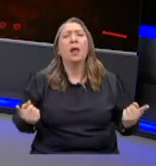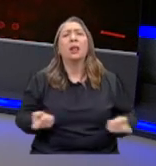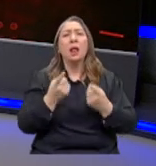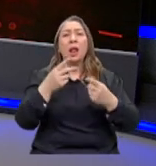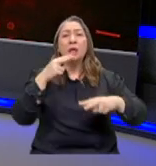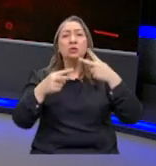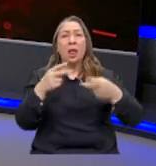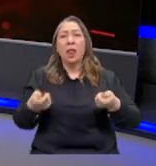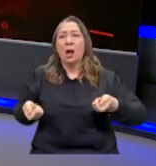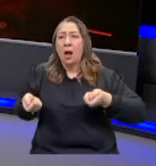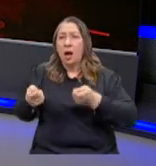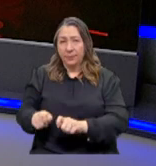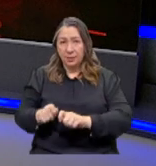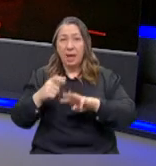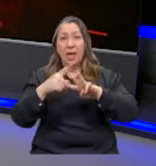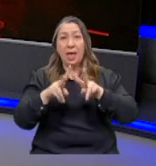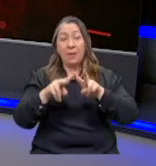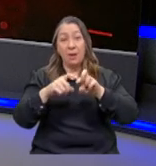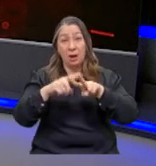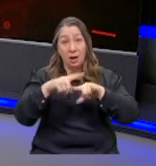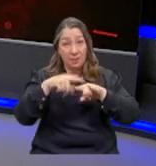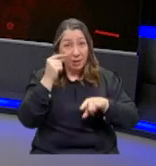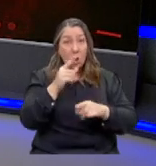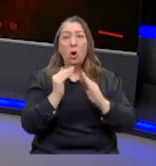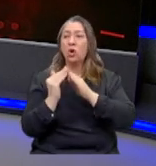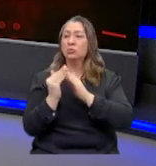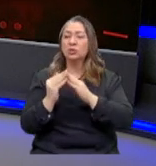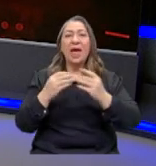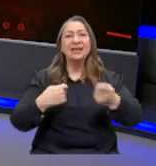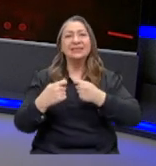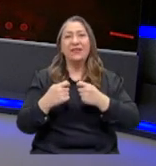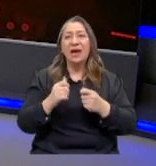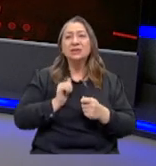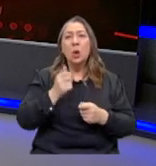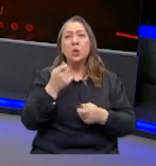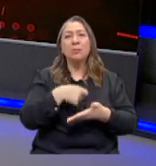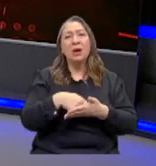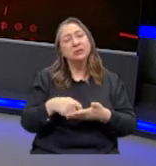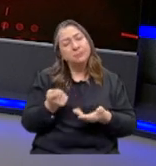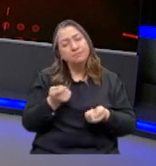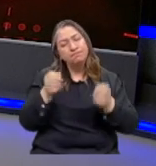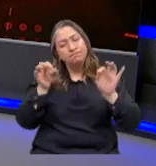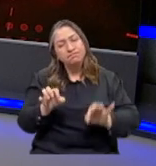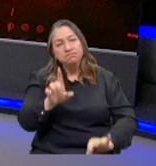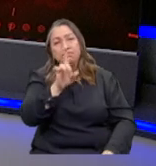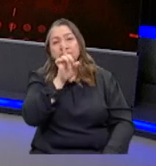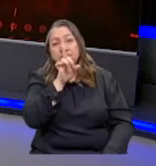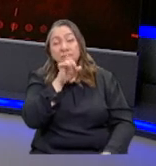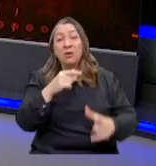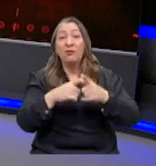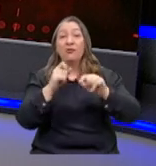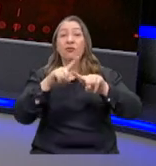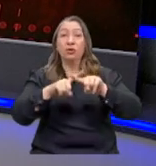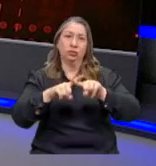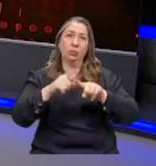Lokantasını kapatmak zorunda kalan Emrah Kurt Cephe komşu esnafın yanında asgari ücretle çalışmaya başladı. Fox